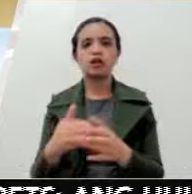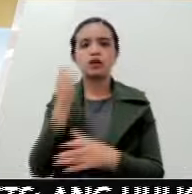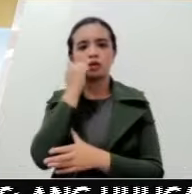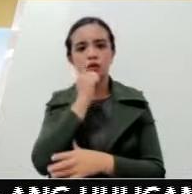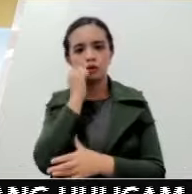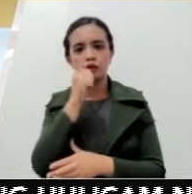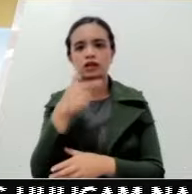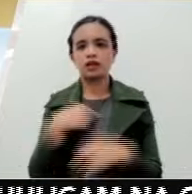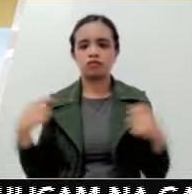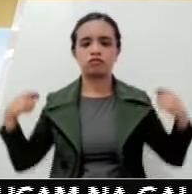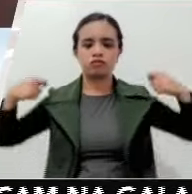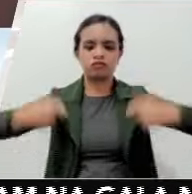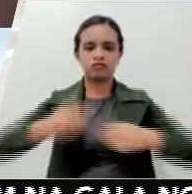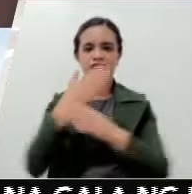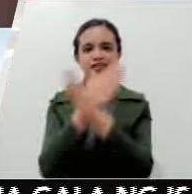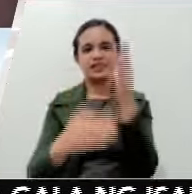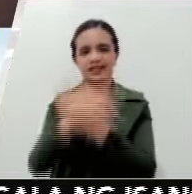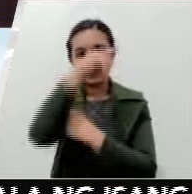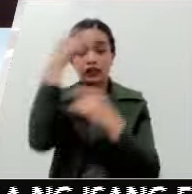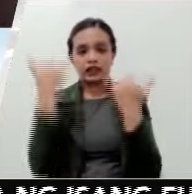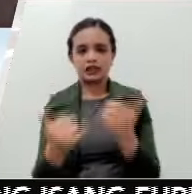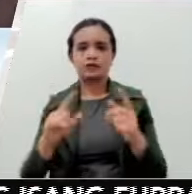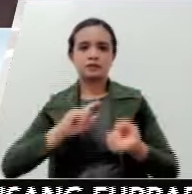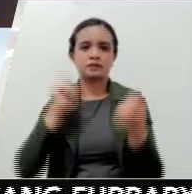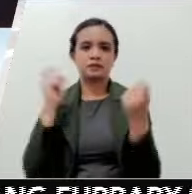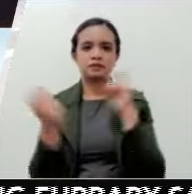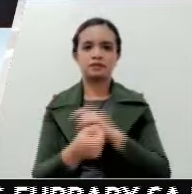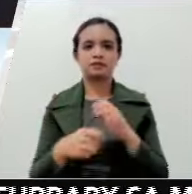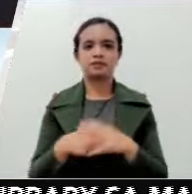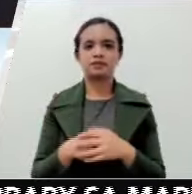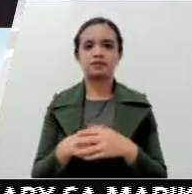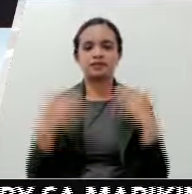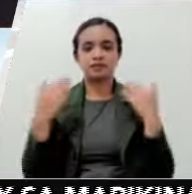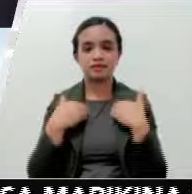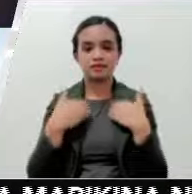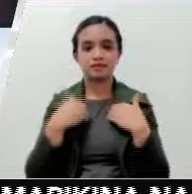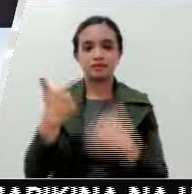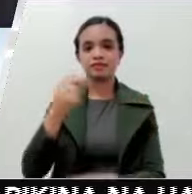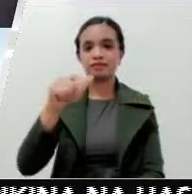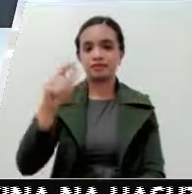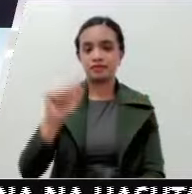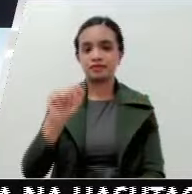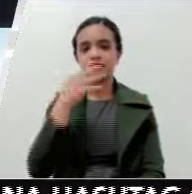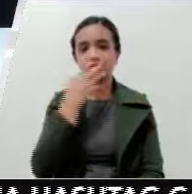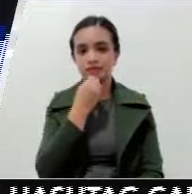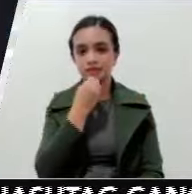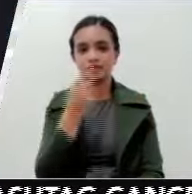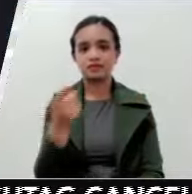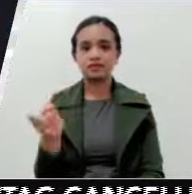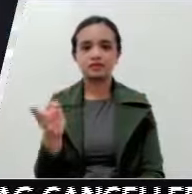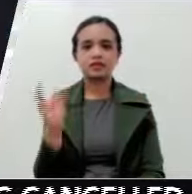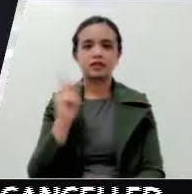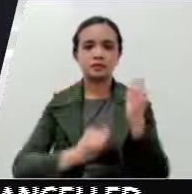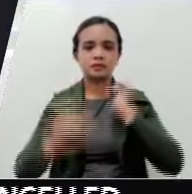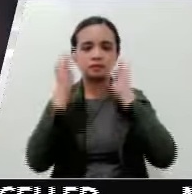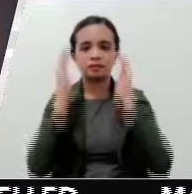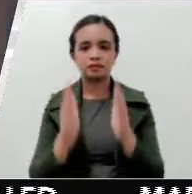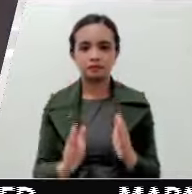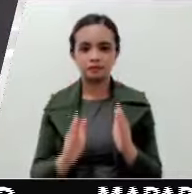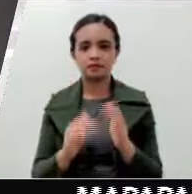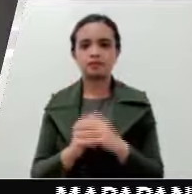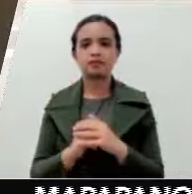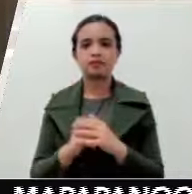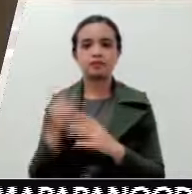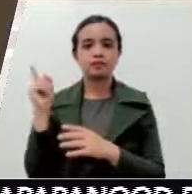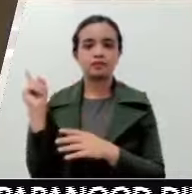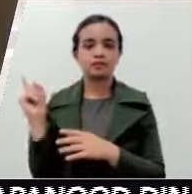jacket. Ibahin naman this time. May pre-gala preps din ang integrated news at public affairs personalities na sinabalitang Hali anchor Connie